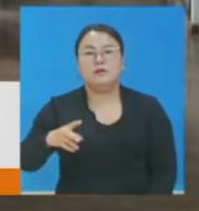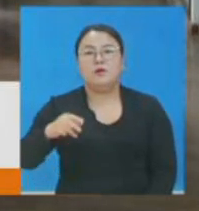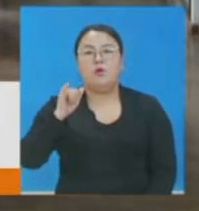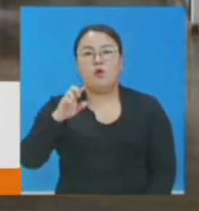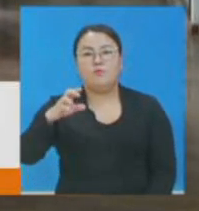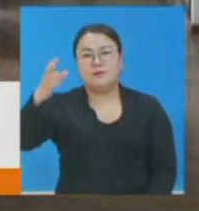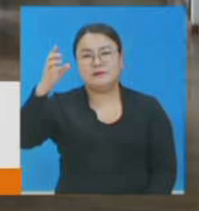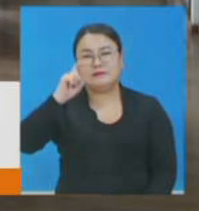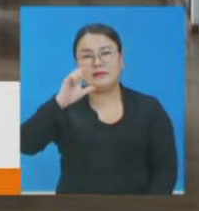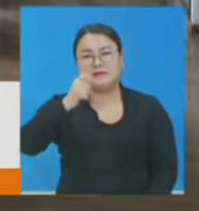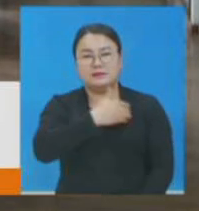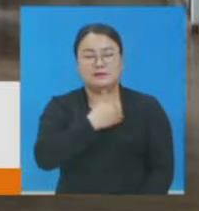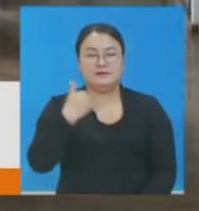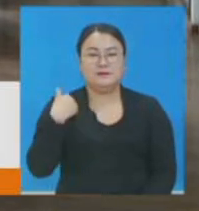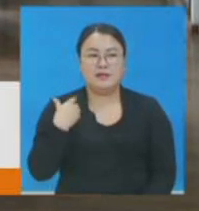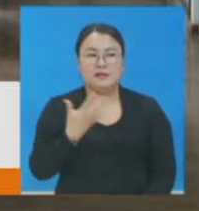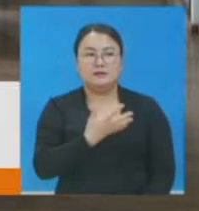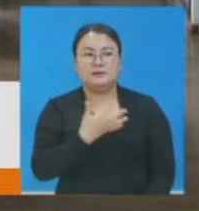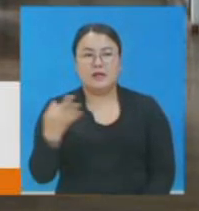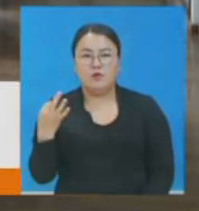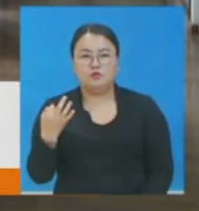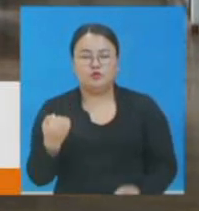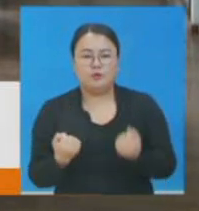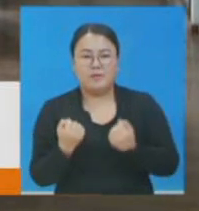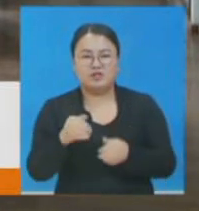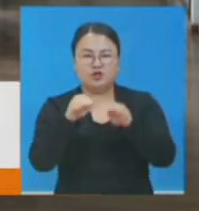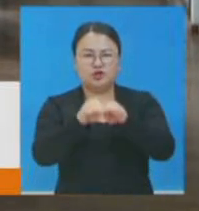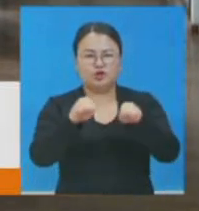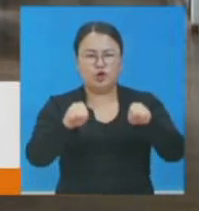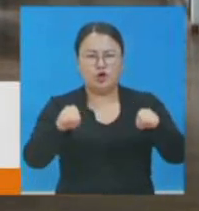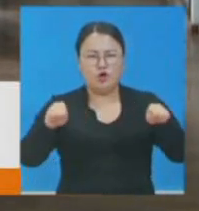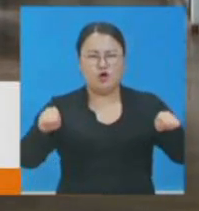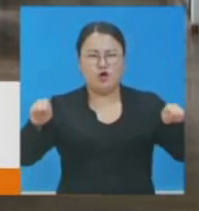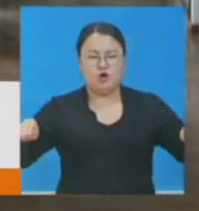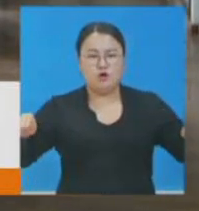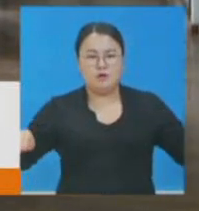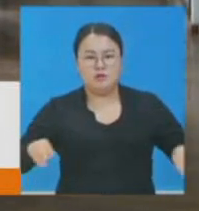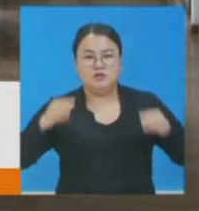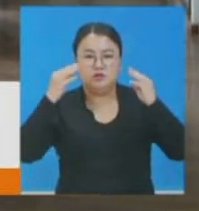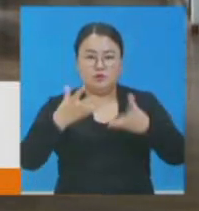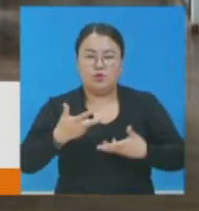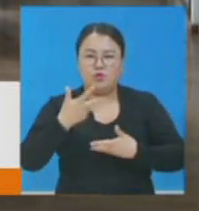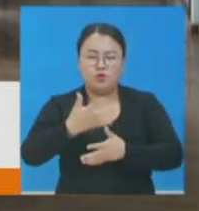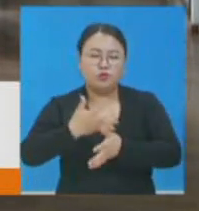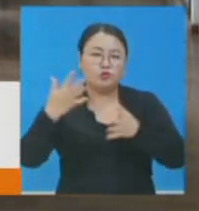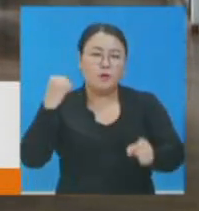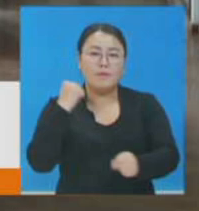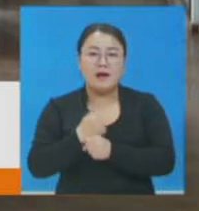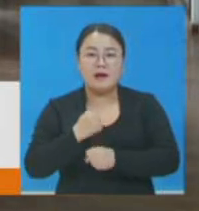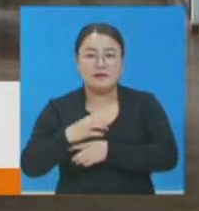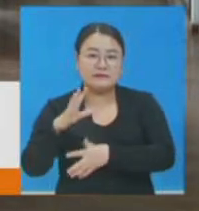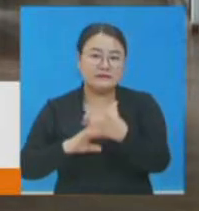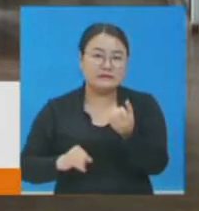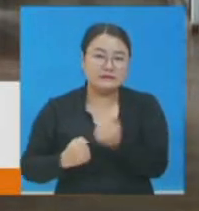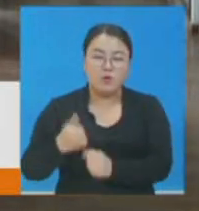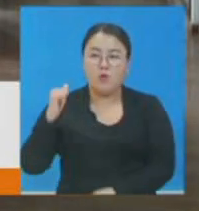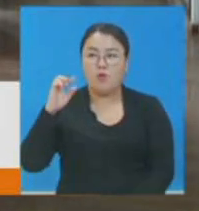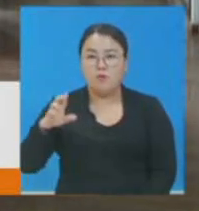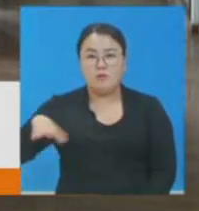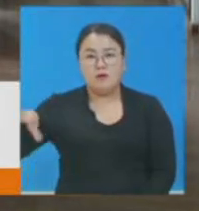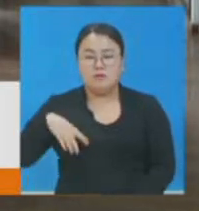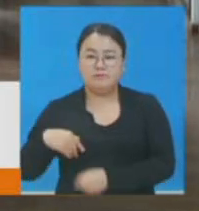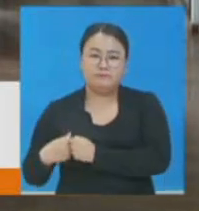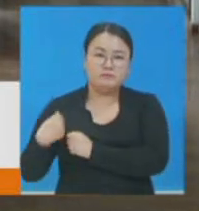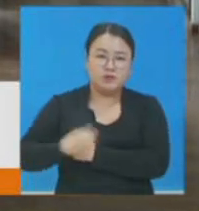бас 500 машины зогсоолын асуудлыг шийдэж өгсөн гэд 3 том бүтээн байгуулалтын ажлын хөрөнгө оруулалтыг нийслэлээс одоо